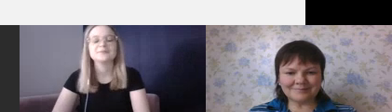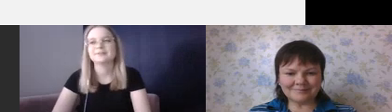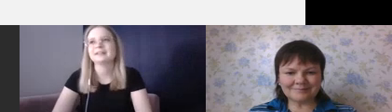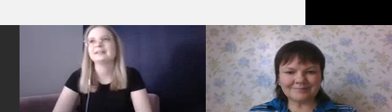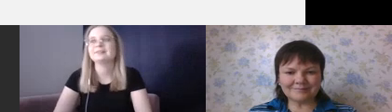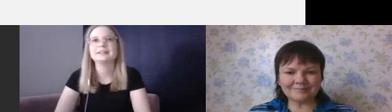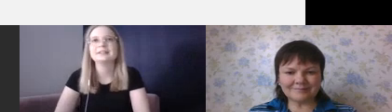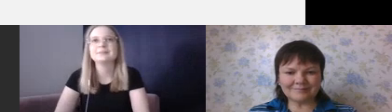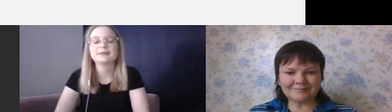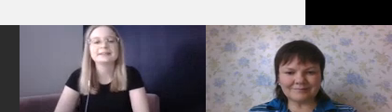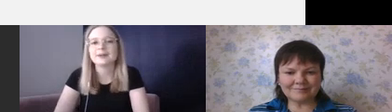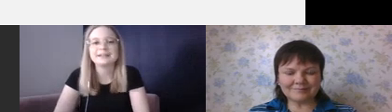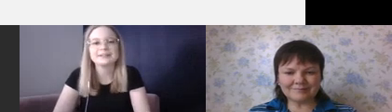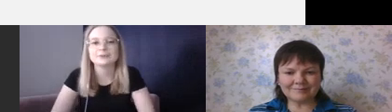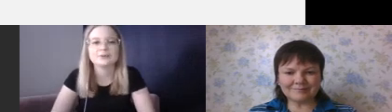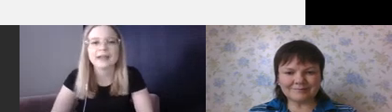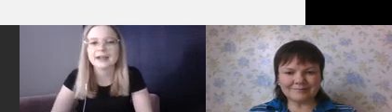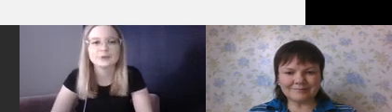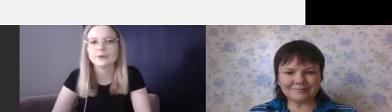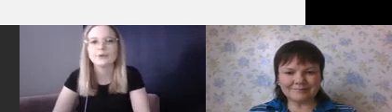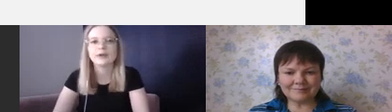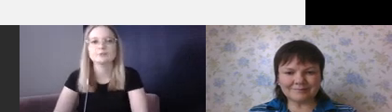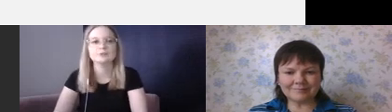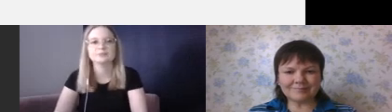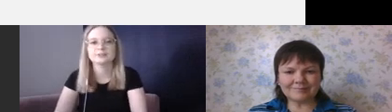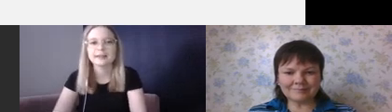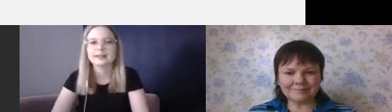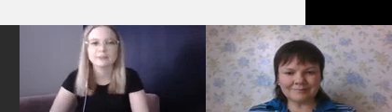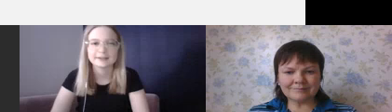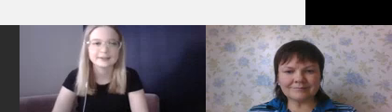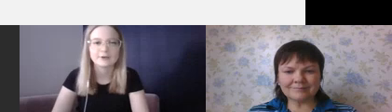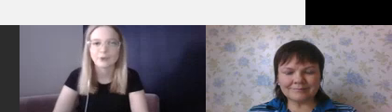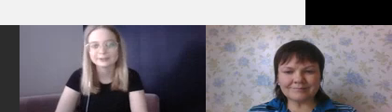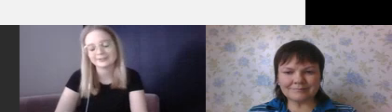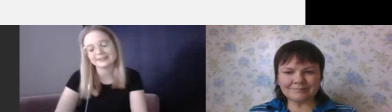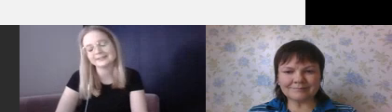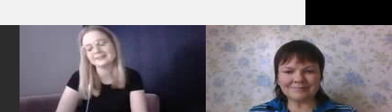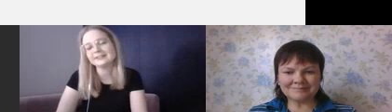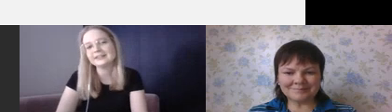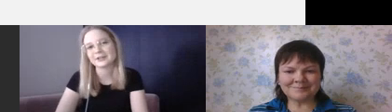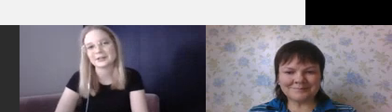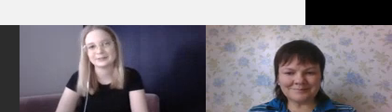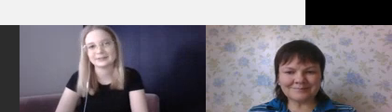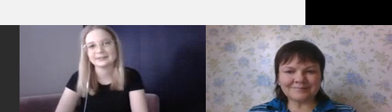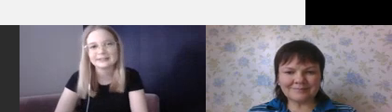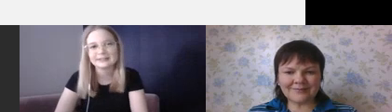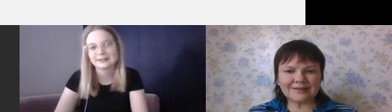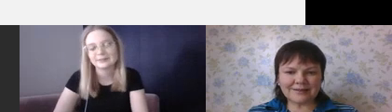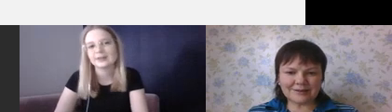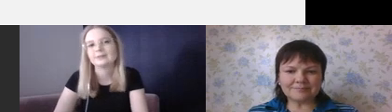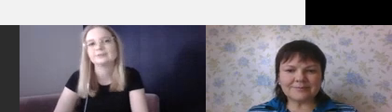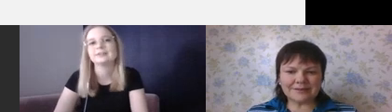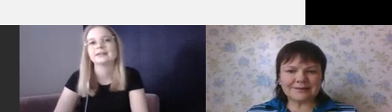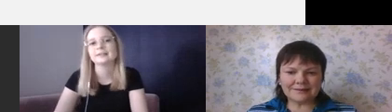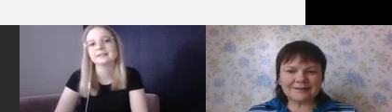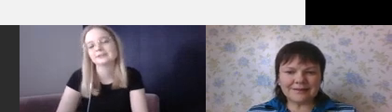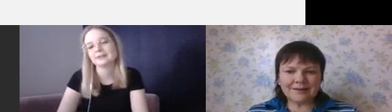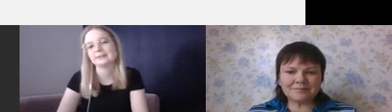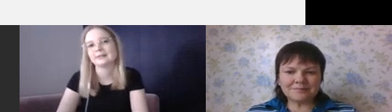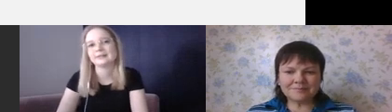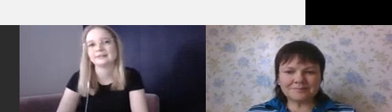sai või ma ei tea, mingisugune töökogemus, mis oli, ma ei tea, kohutav, et kõik annab